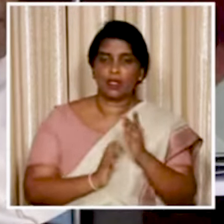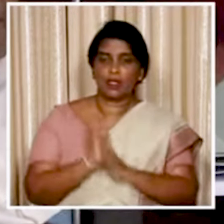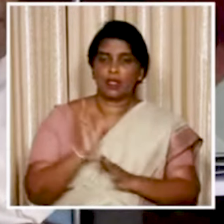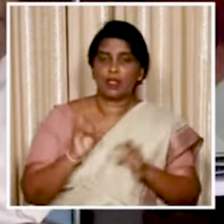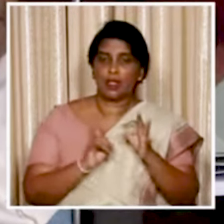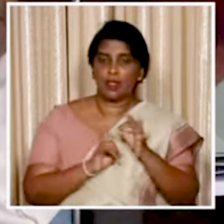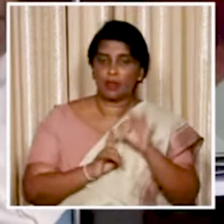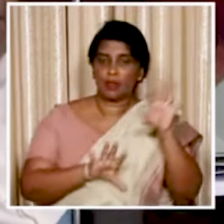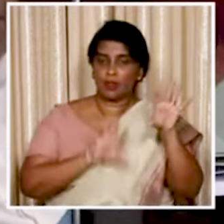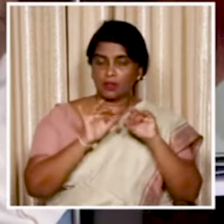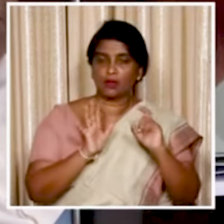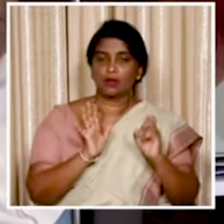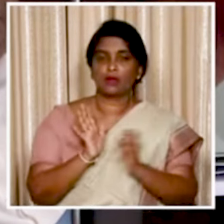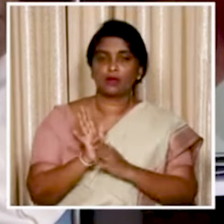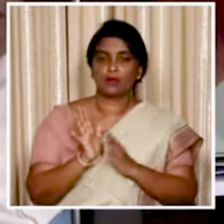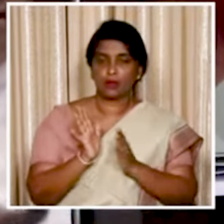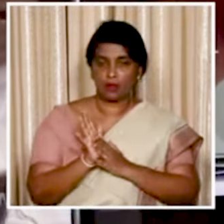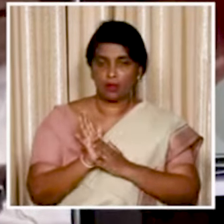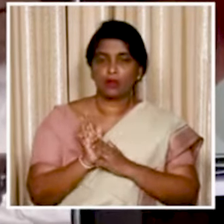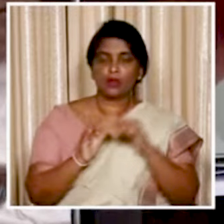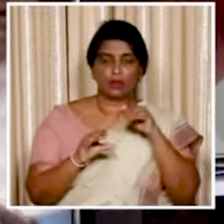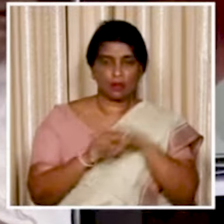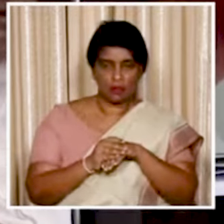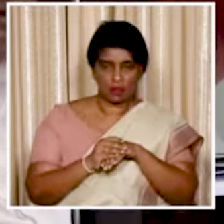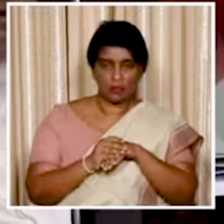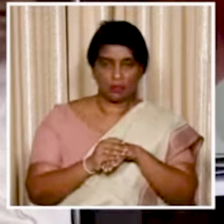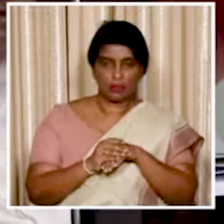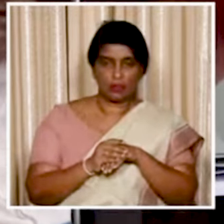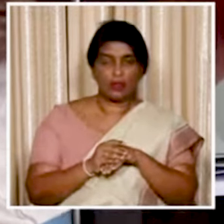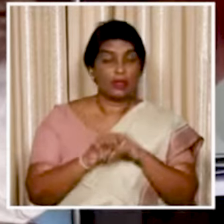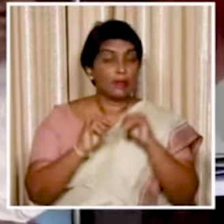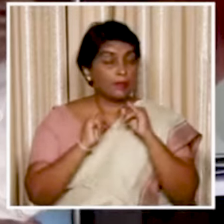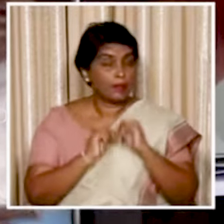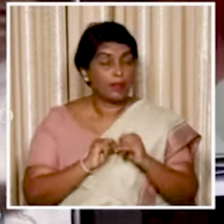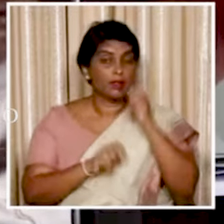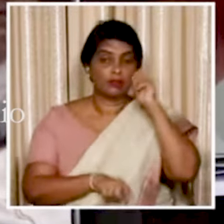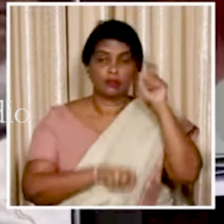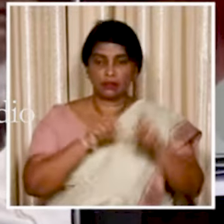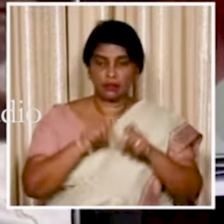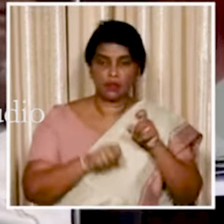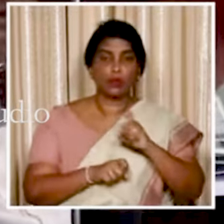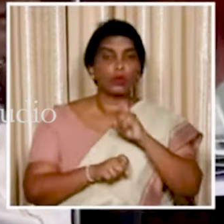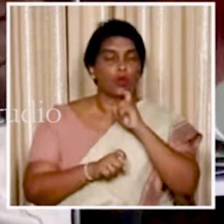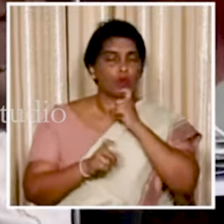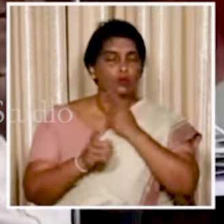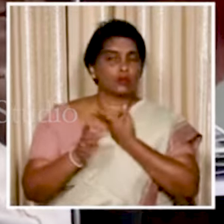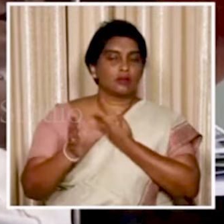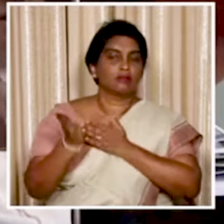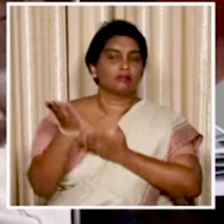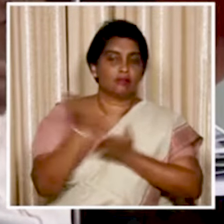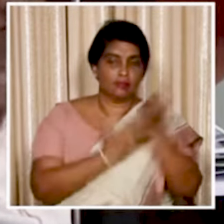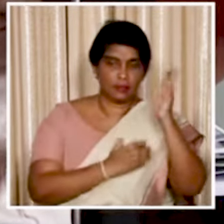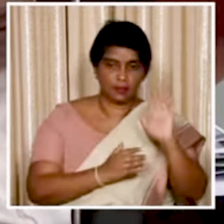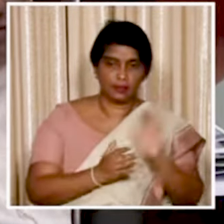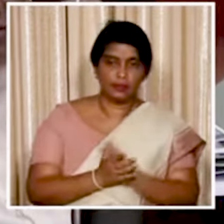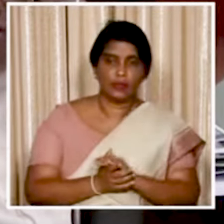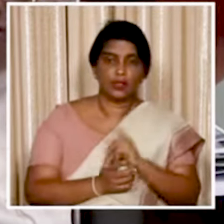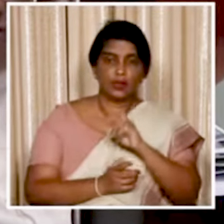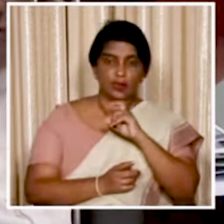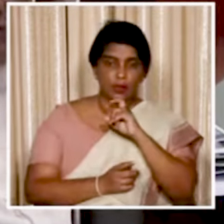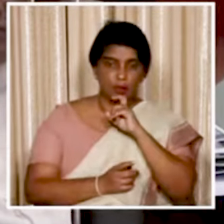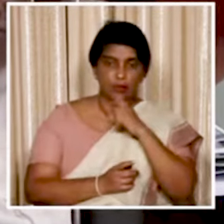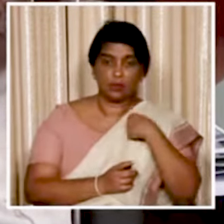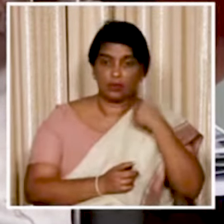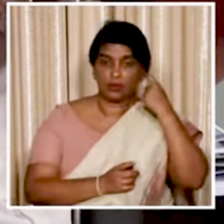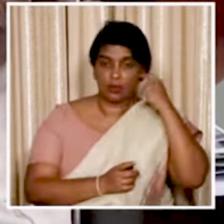ඇමතිතුමා පත් කරපු ඉන්ටරිම් කමිටි එකක් තියෙනවා මේ දූෂිත නිලධාරීන් අධිකරණයට ගියා අධිකරණය